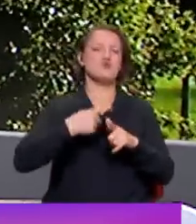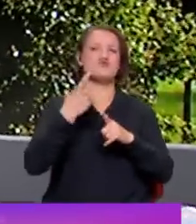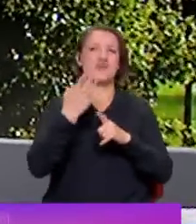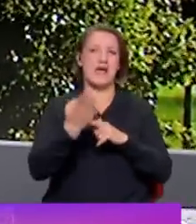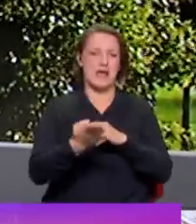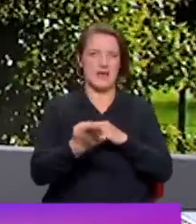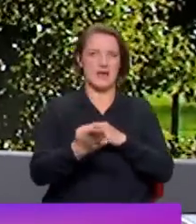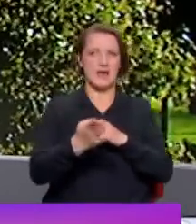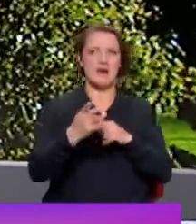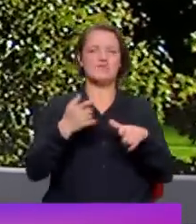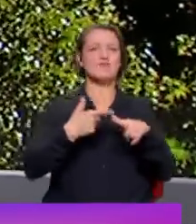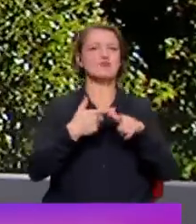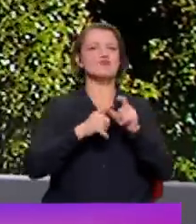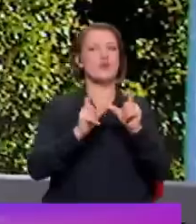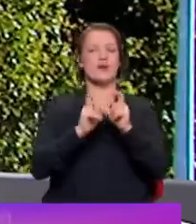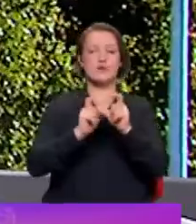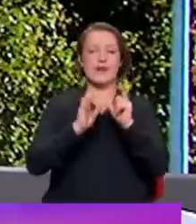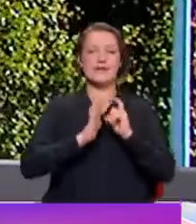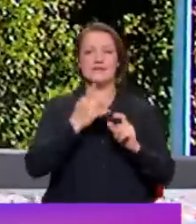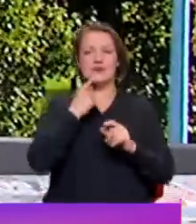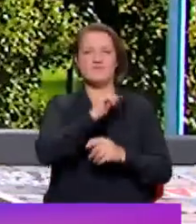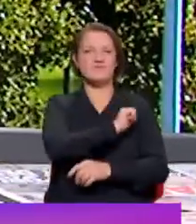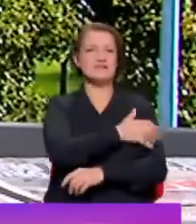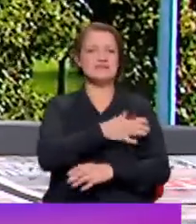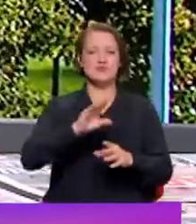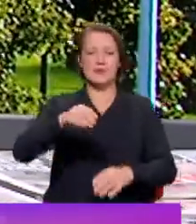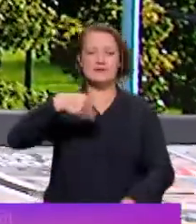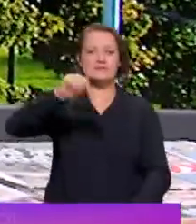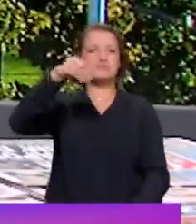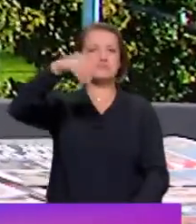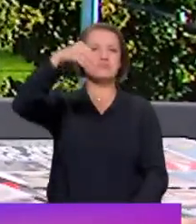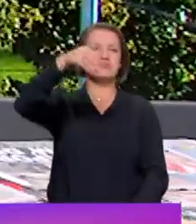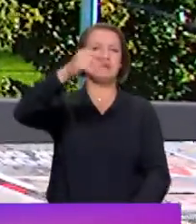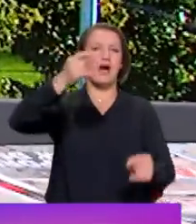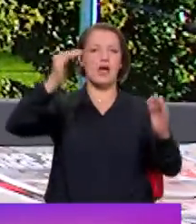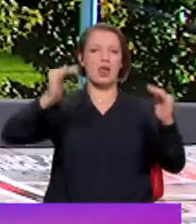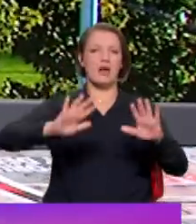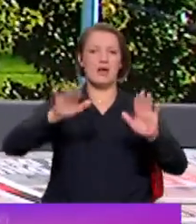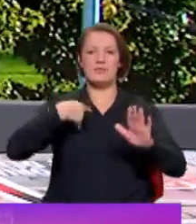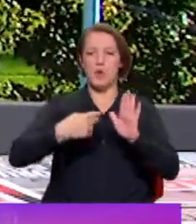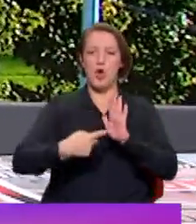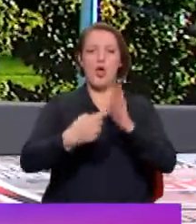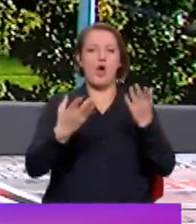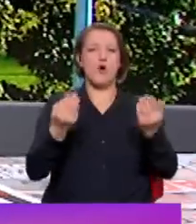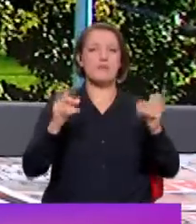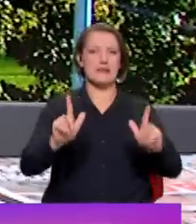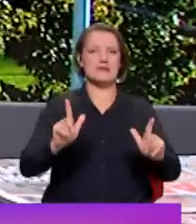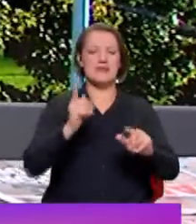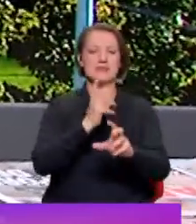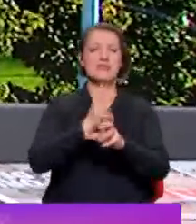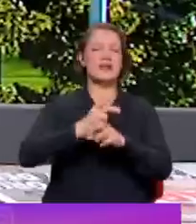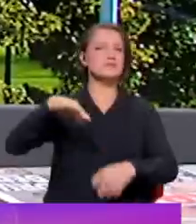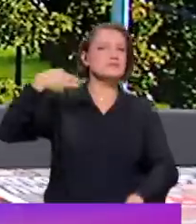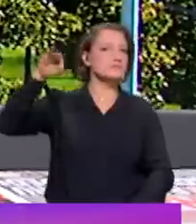Fatoş Göral da günaydın diyor Filistin topraklarını Sata sata azınlık kaldı bu bize örnek olmadı olmalı tehlike